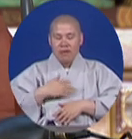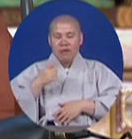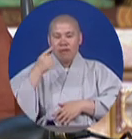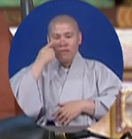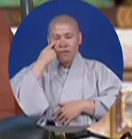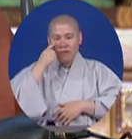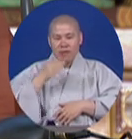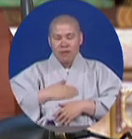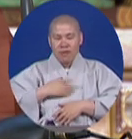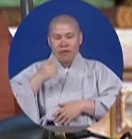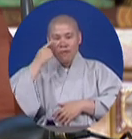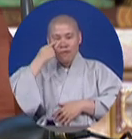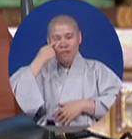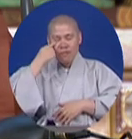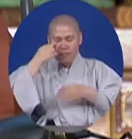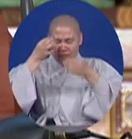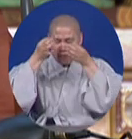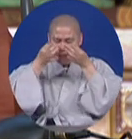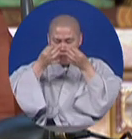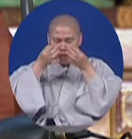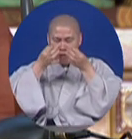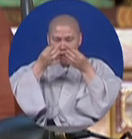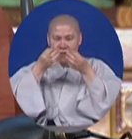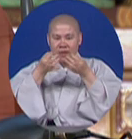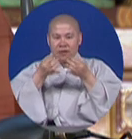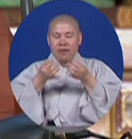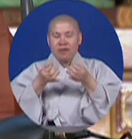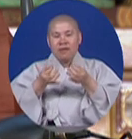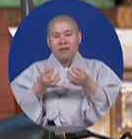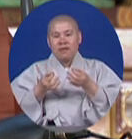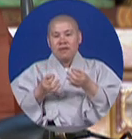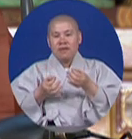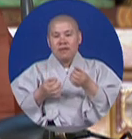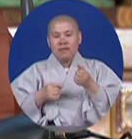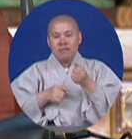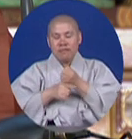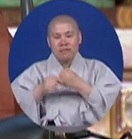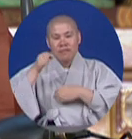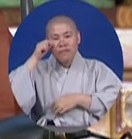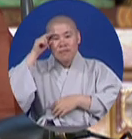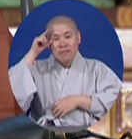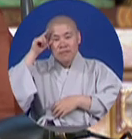눈을 본다 이 말입니다. 그게 깨닫는 겁니다.